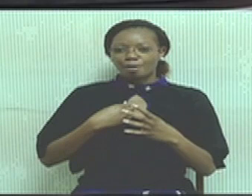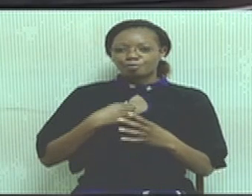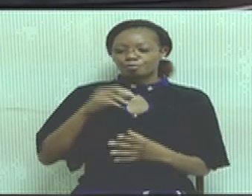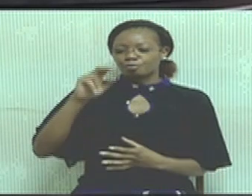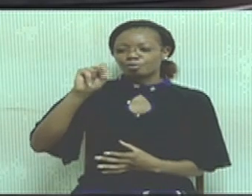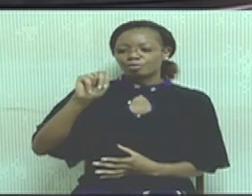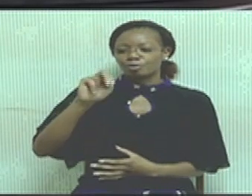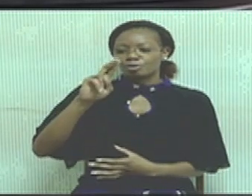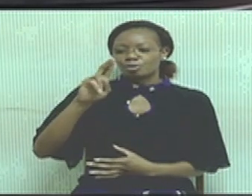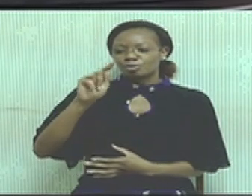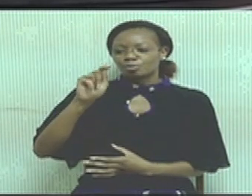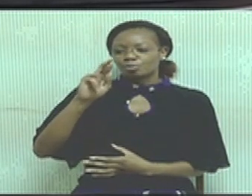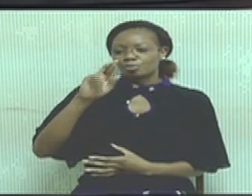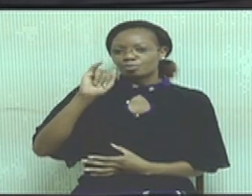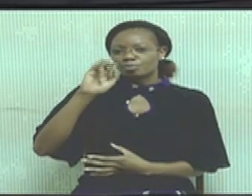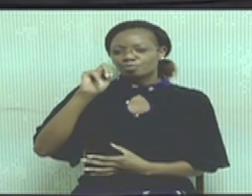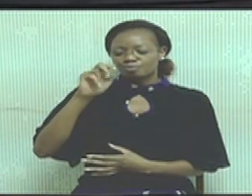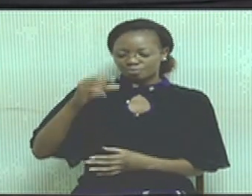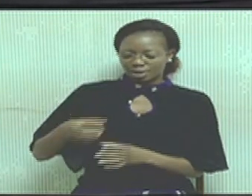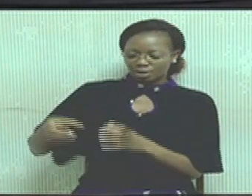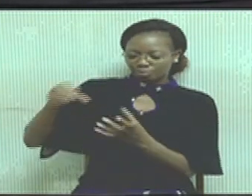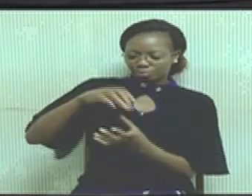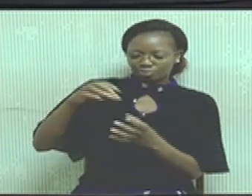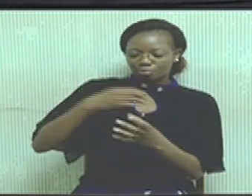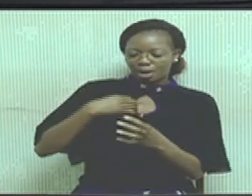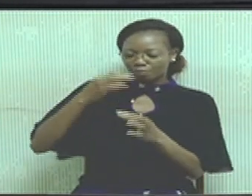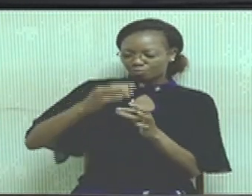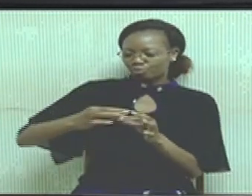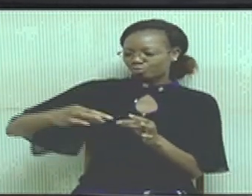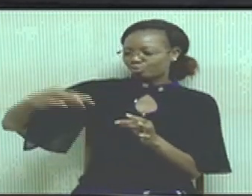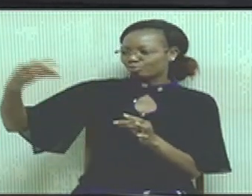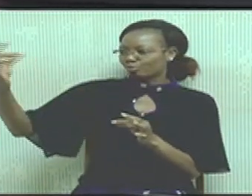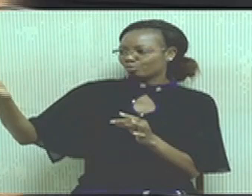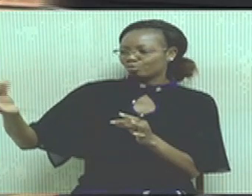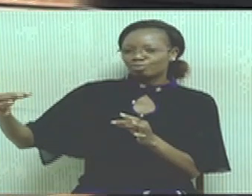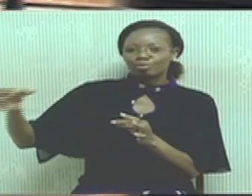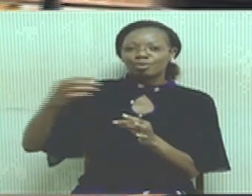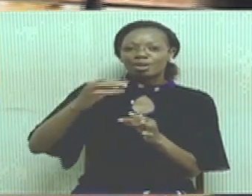zako zinapitishwa na pipe. Ile inapeleka mpaka